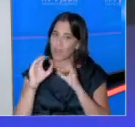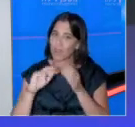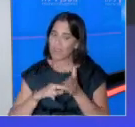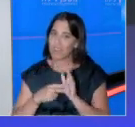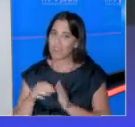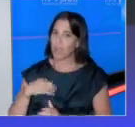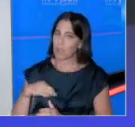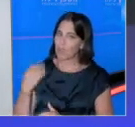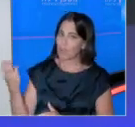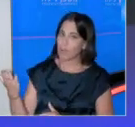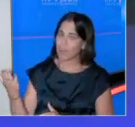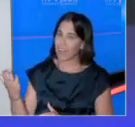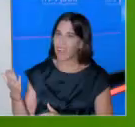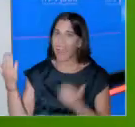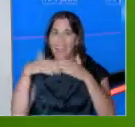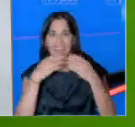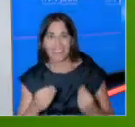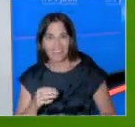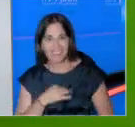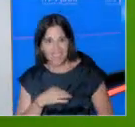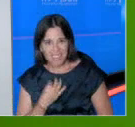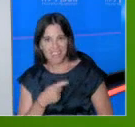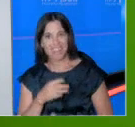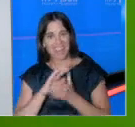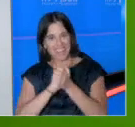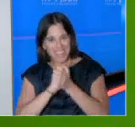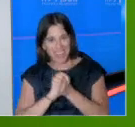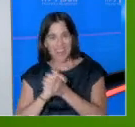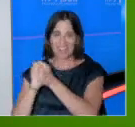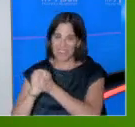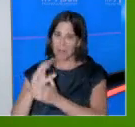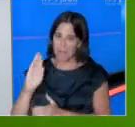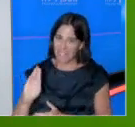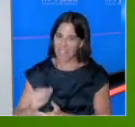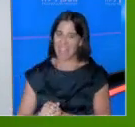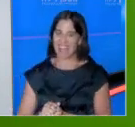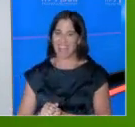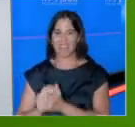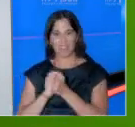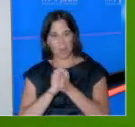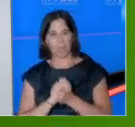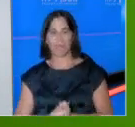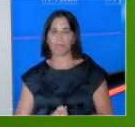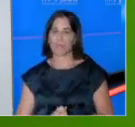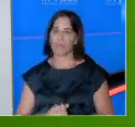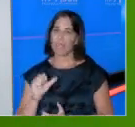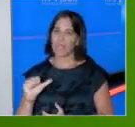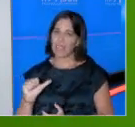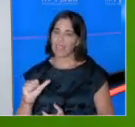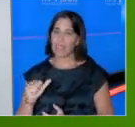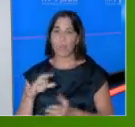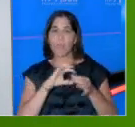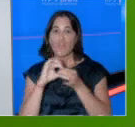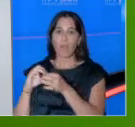שלומך? ערב טוב, מה העניינים? שלום לך, שלום לצופים ושלום בעירה. שלום, שלום. איציק,